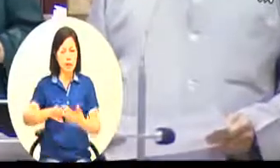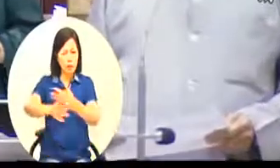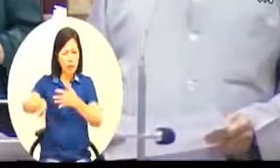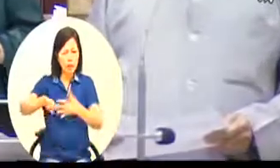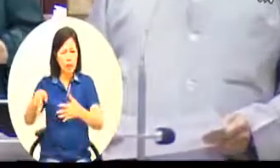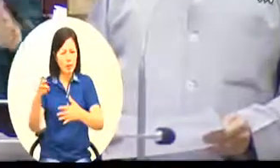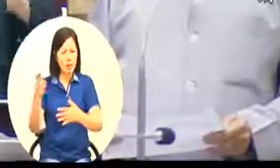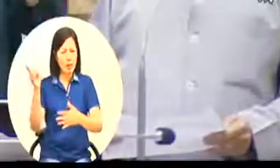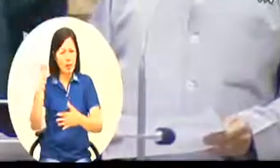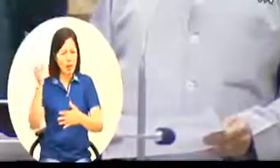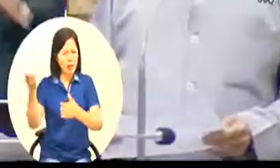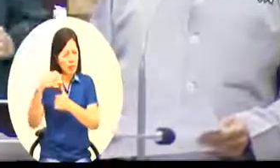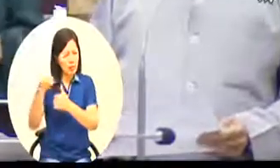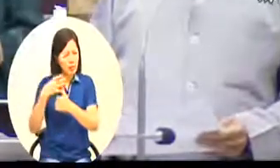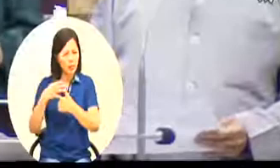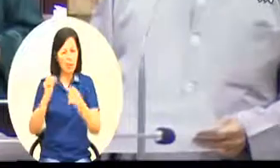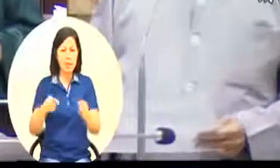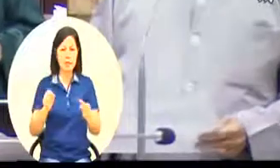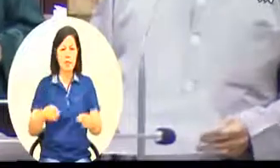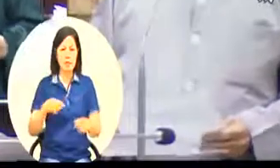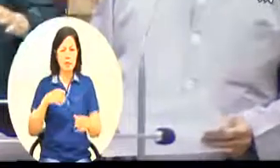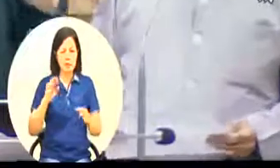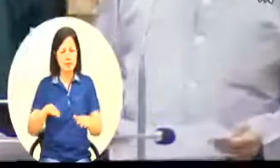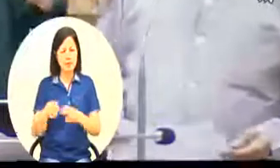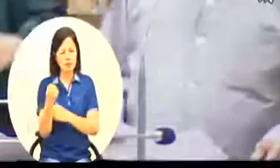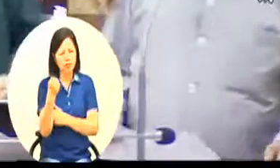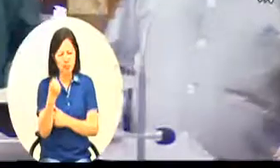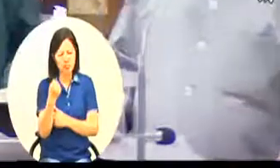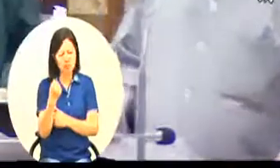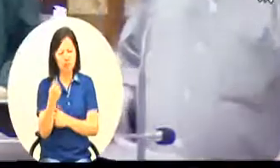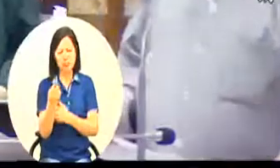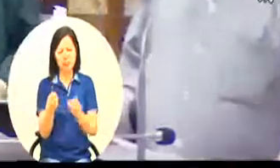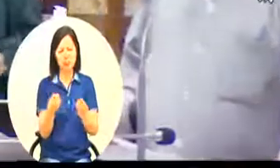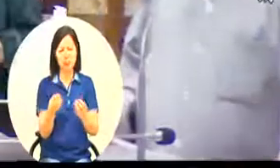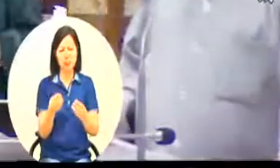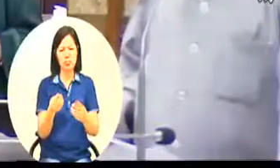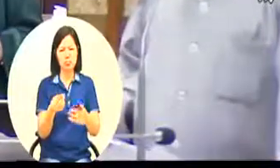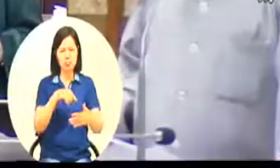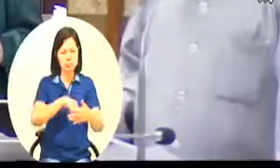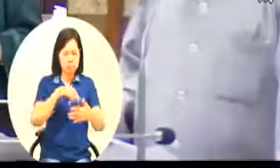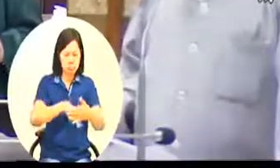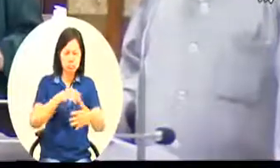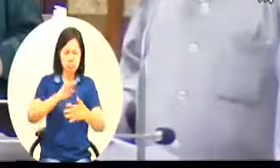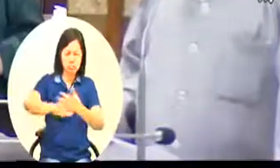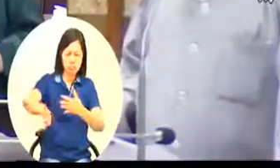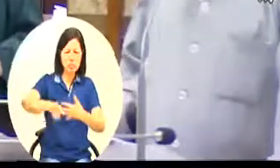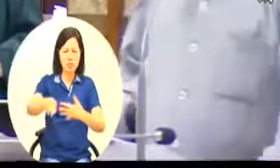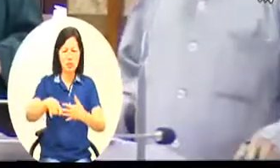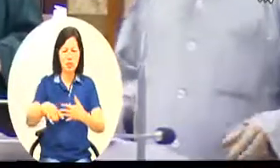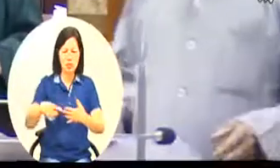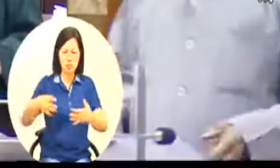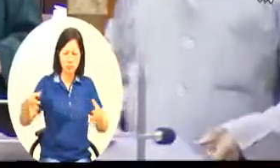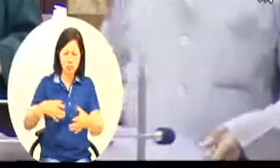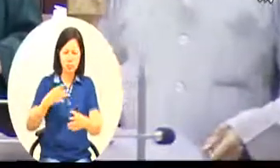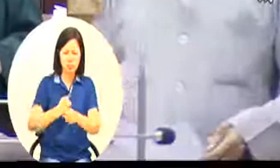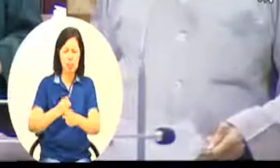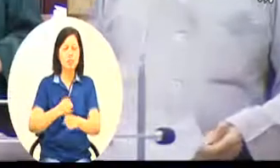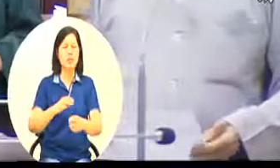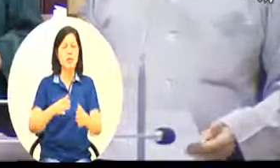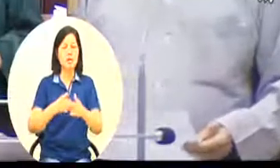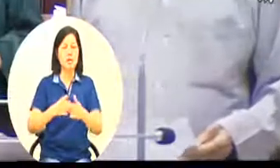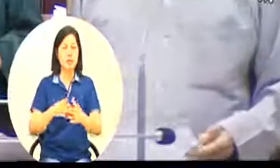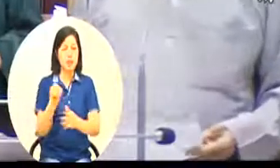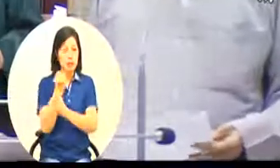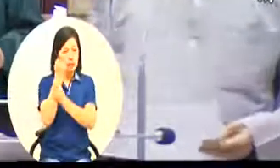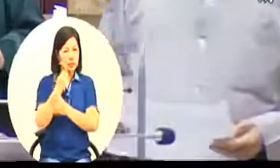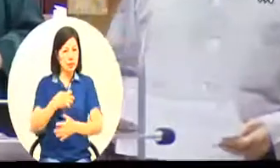我感觉咱即摆可能无遐济困难。吼，爱两边安尼，所以讲，我相信，我对你支持陈